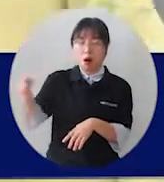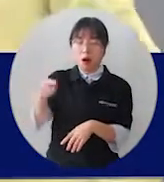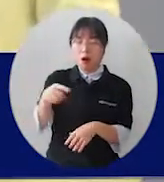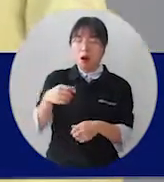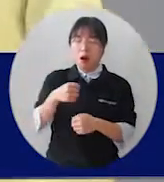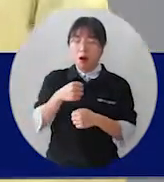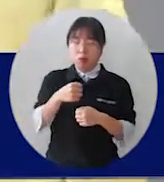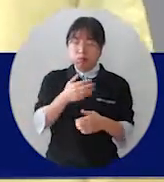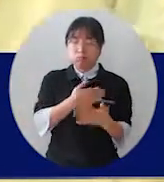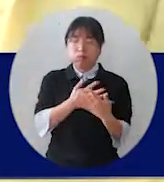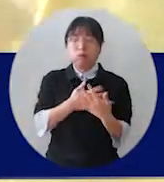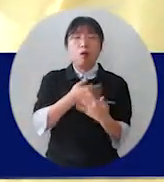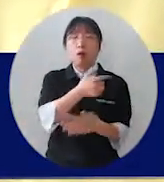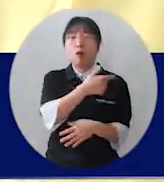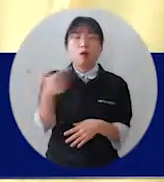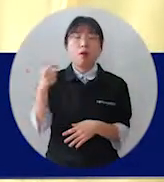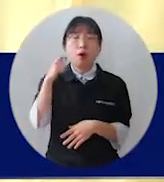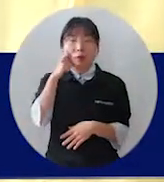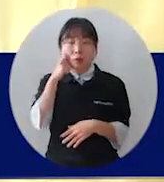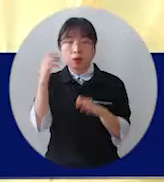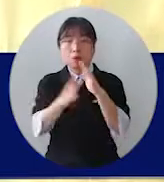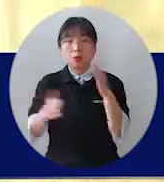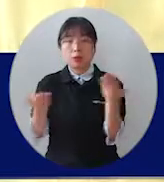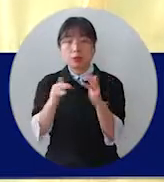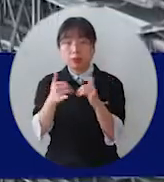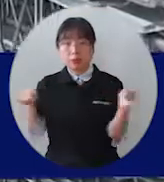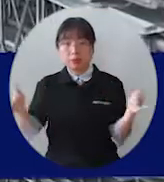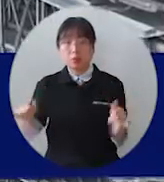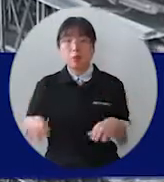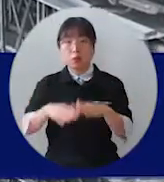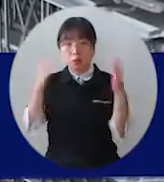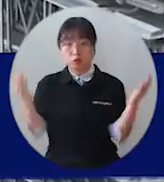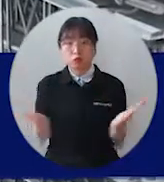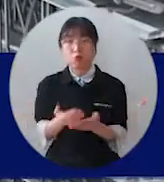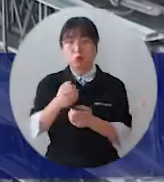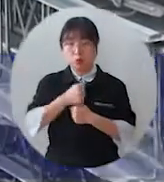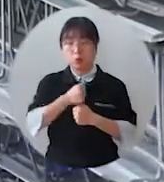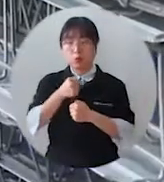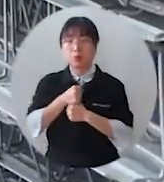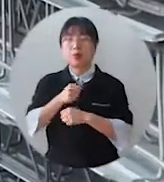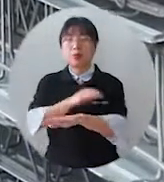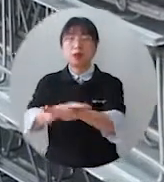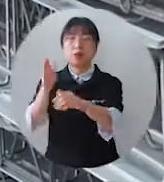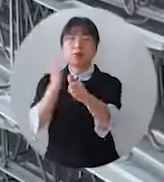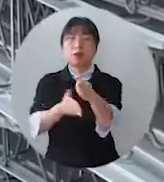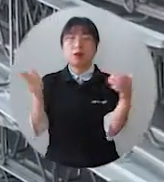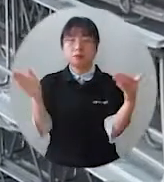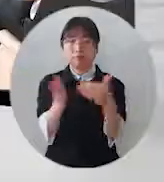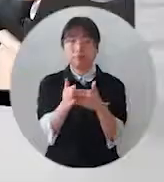공직자들은 혹시 모를 피해에 대해 안전사고 예방에 만전을 기해주기를 당부했습니다.